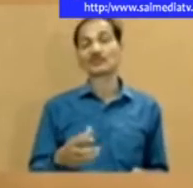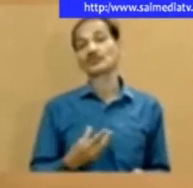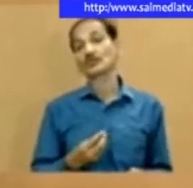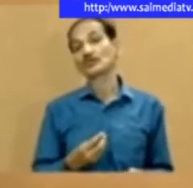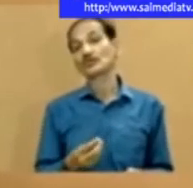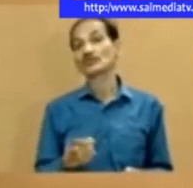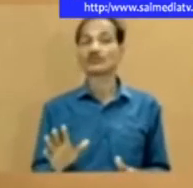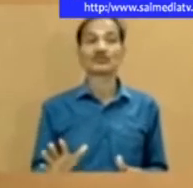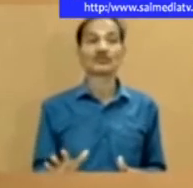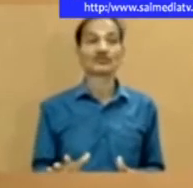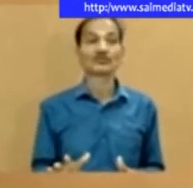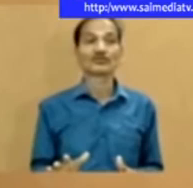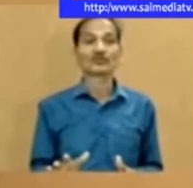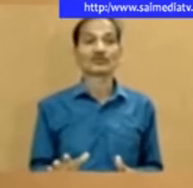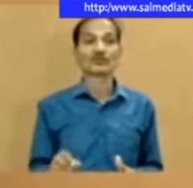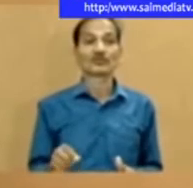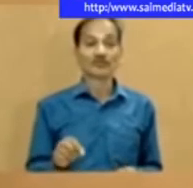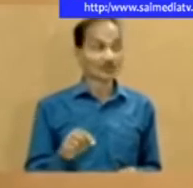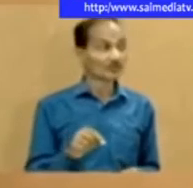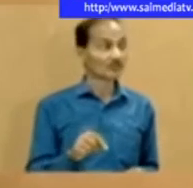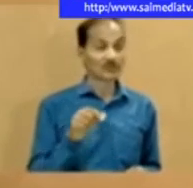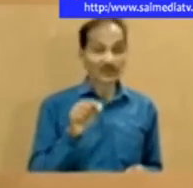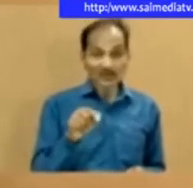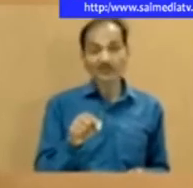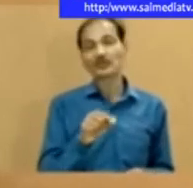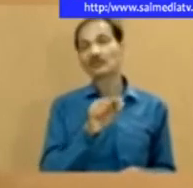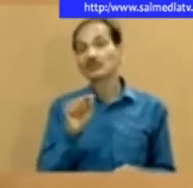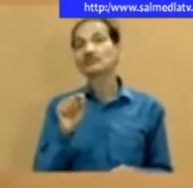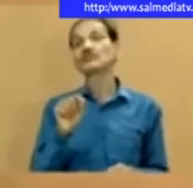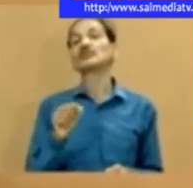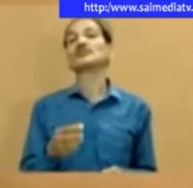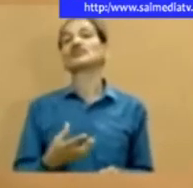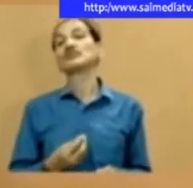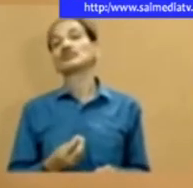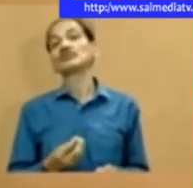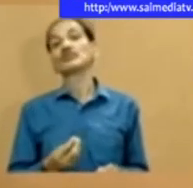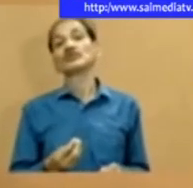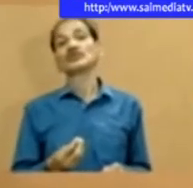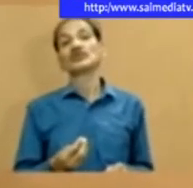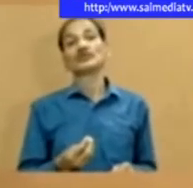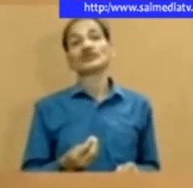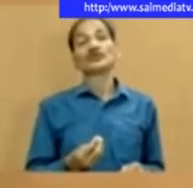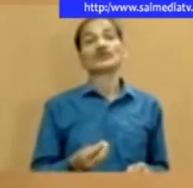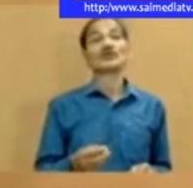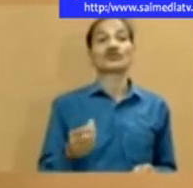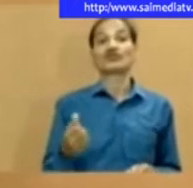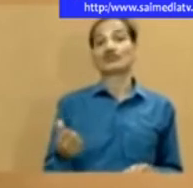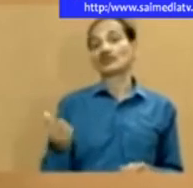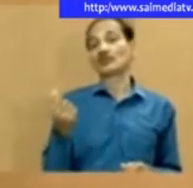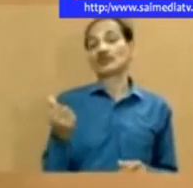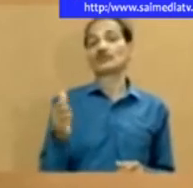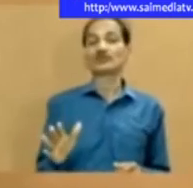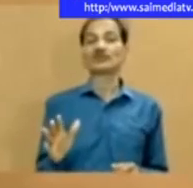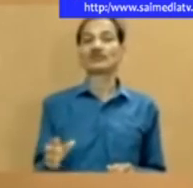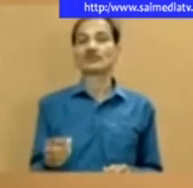ଦୁର୍ବାର ପରିସ୍ଥିତିରେ ଡର ବା ଭୟ ଏକ ସ୍ୱାଭାବିକ ପ୍ରତିକ୍ରିୟା କିନ୍ତୁ ମଣିଷ ହିସାବରେ ଆମର ଏହି